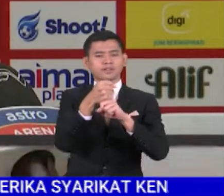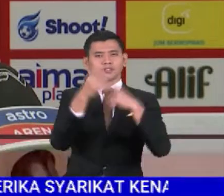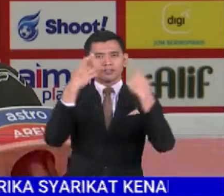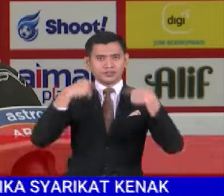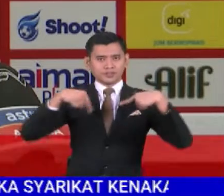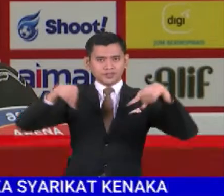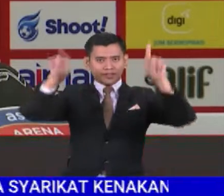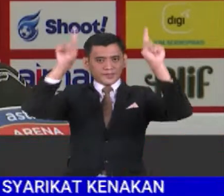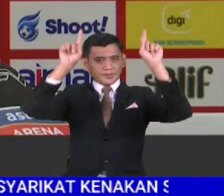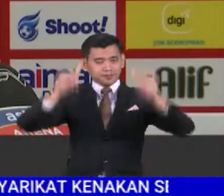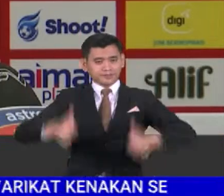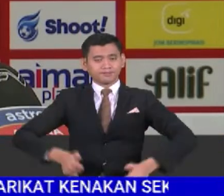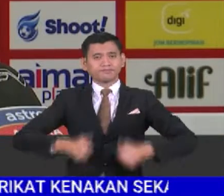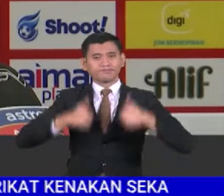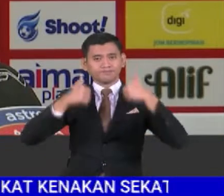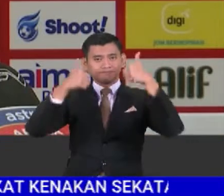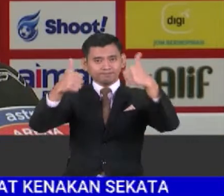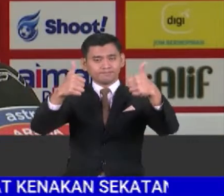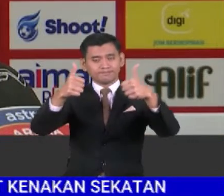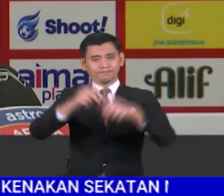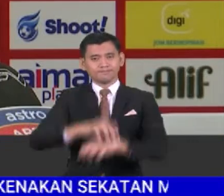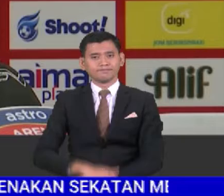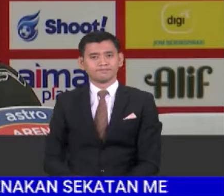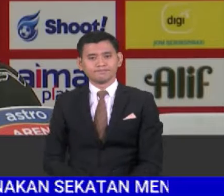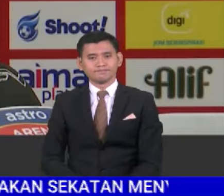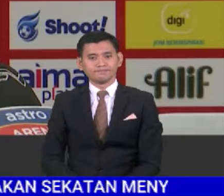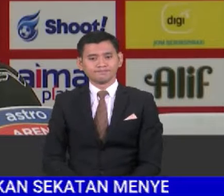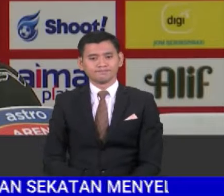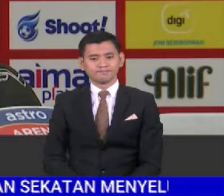GD3, GD1 is possible, and